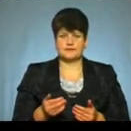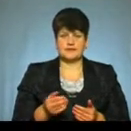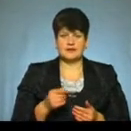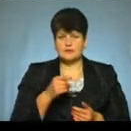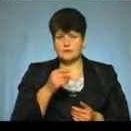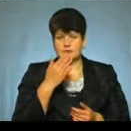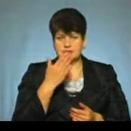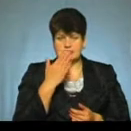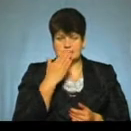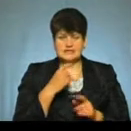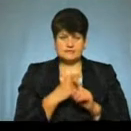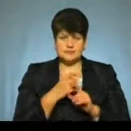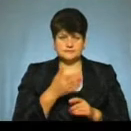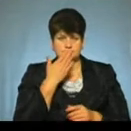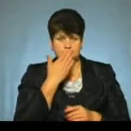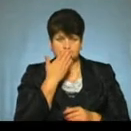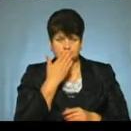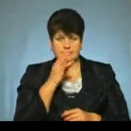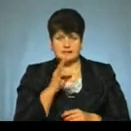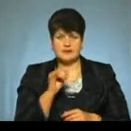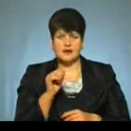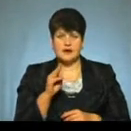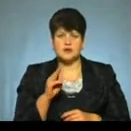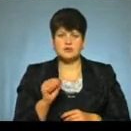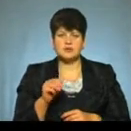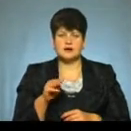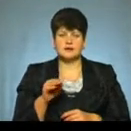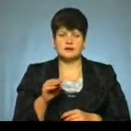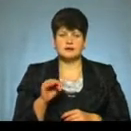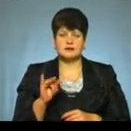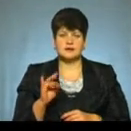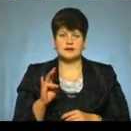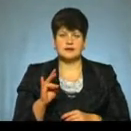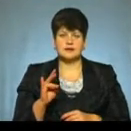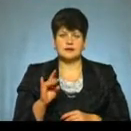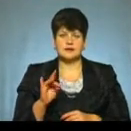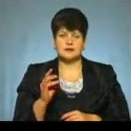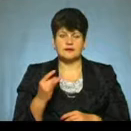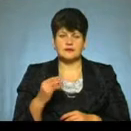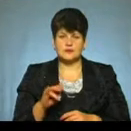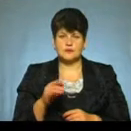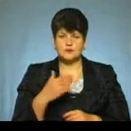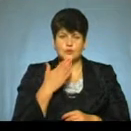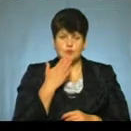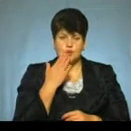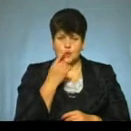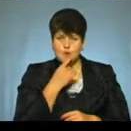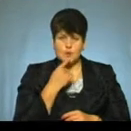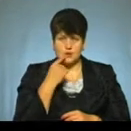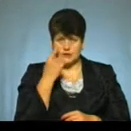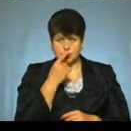спирту вдихнути людині, якщо є нашатирний спирт у квартирі, звичайно. Можна прикласти до рота чи до носа